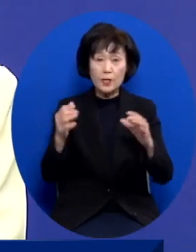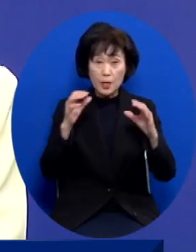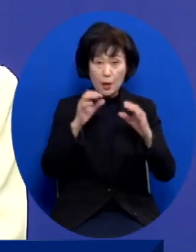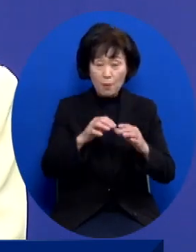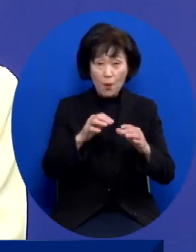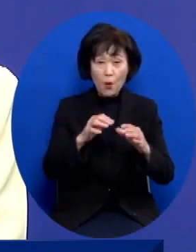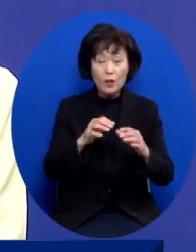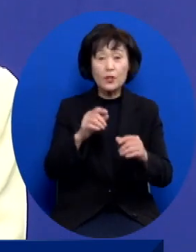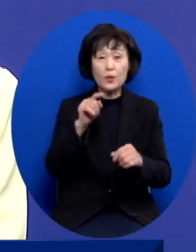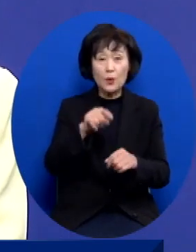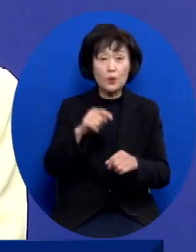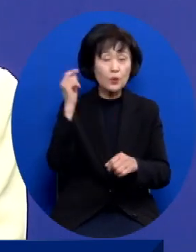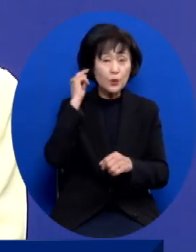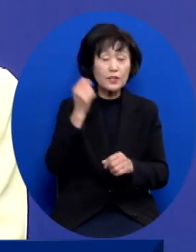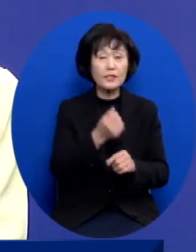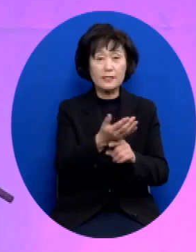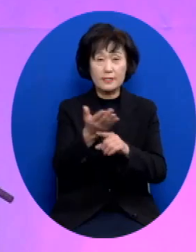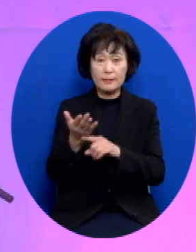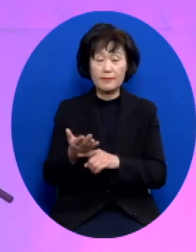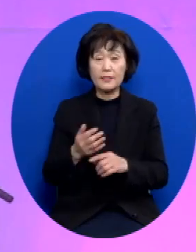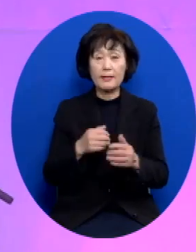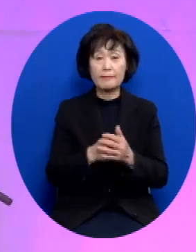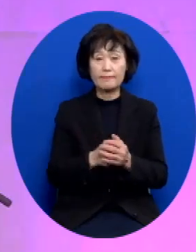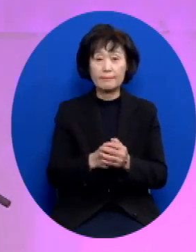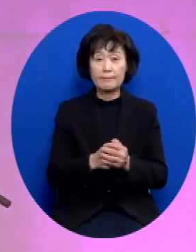하는데요. 김효경 기자입니다.